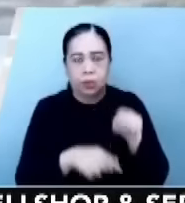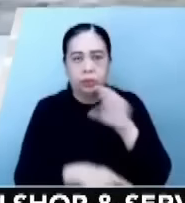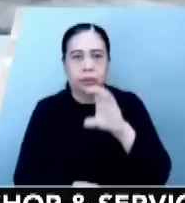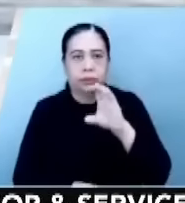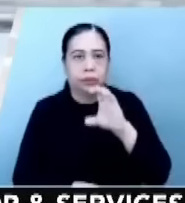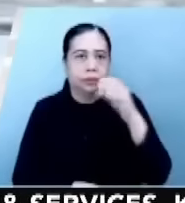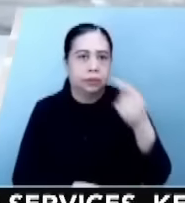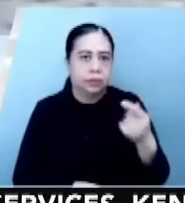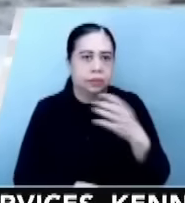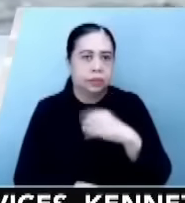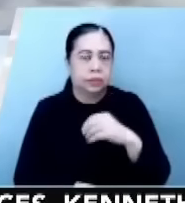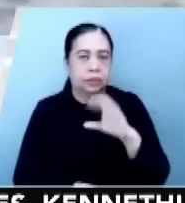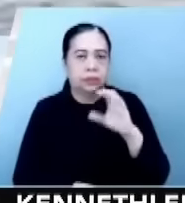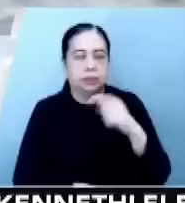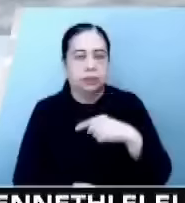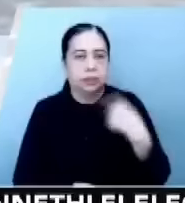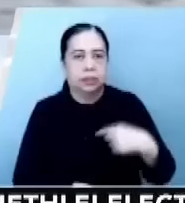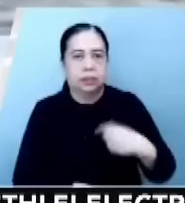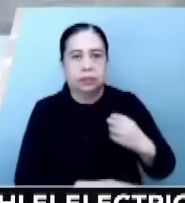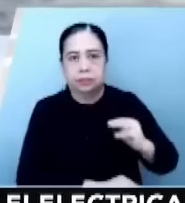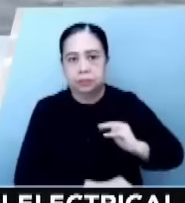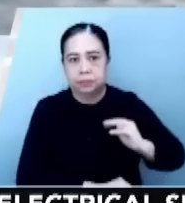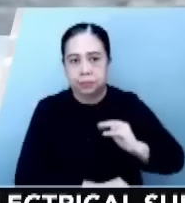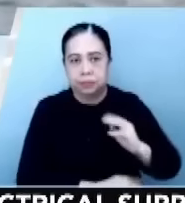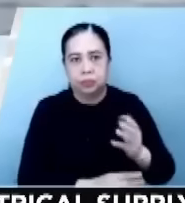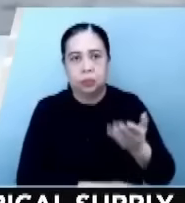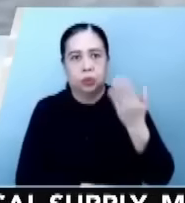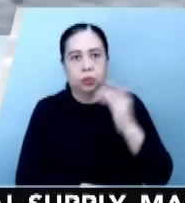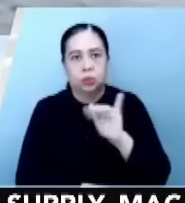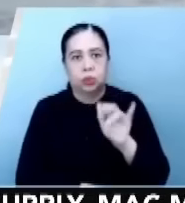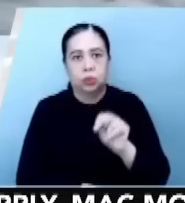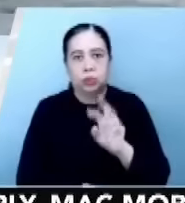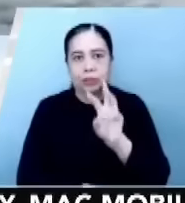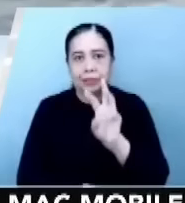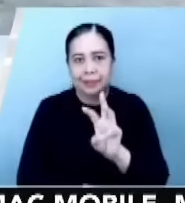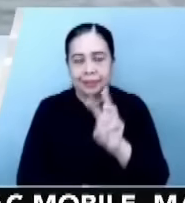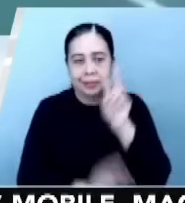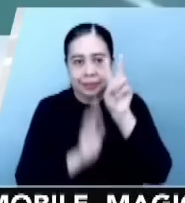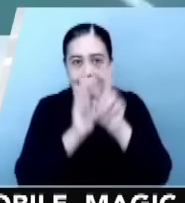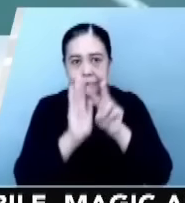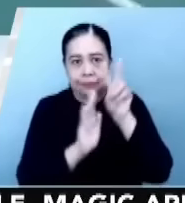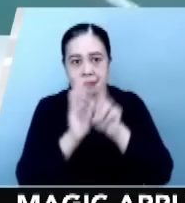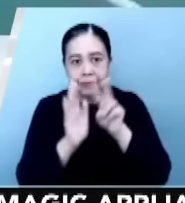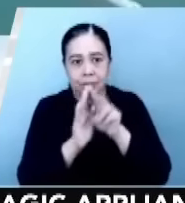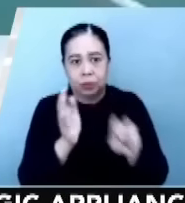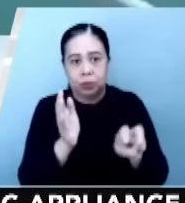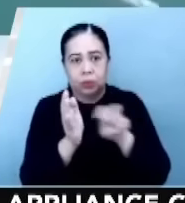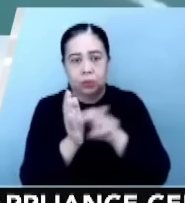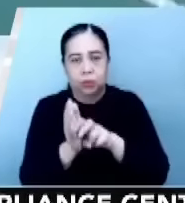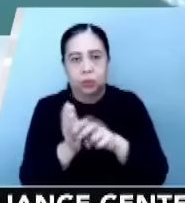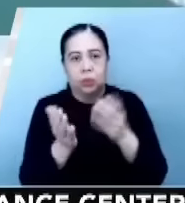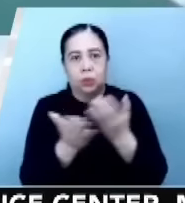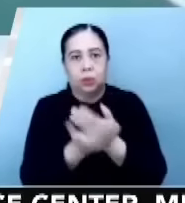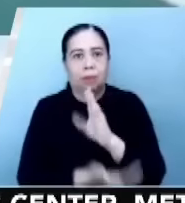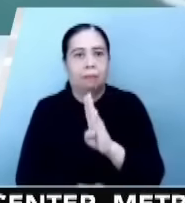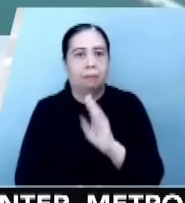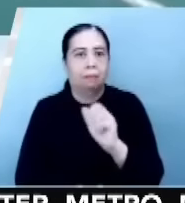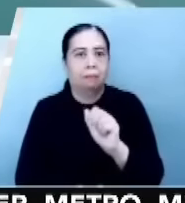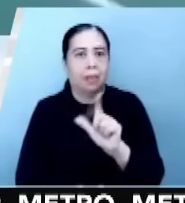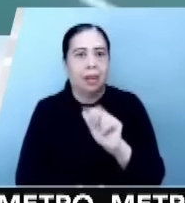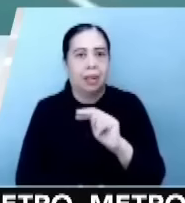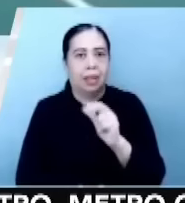Chinese Militia malapit sa Pag-asa Island noong June 6. Ang video kuha ng mga nakasakay sa modern balangay na nagsasagawa ng medical